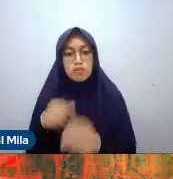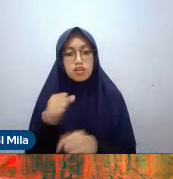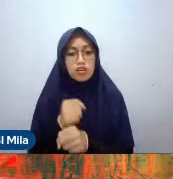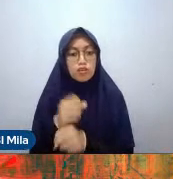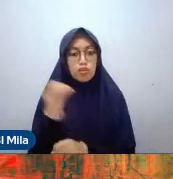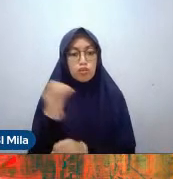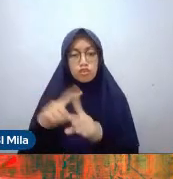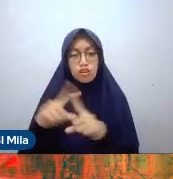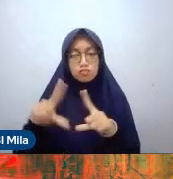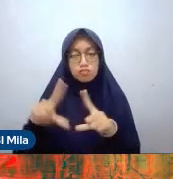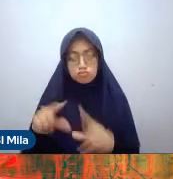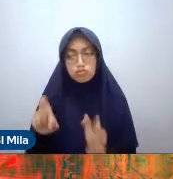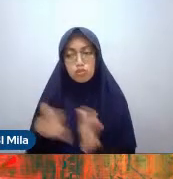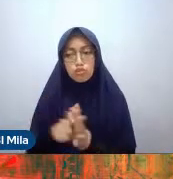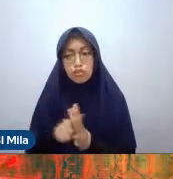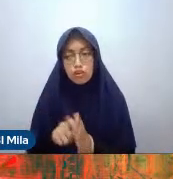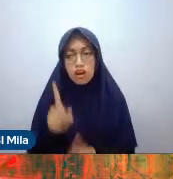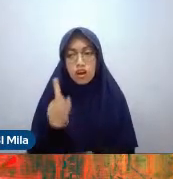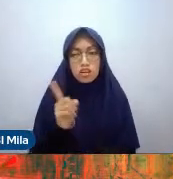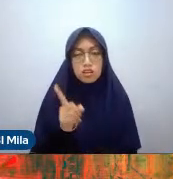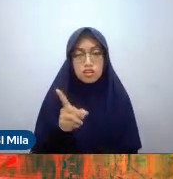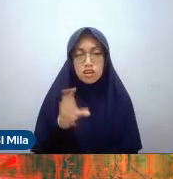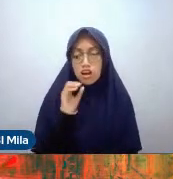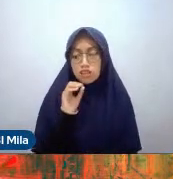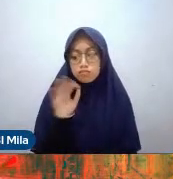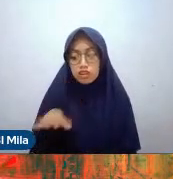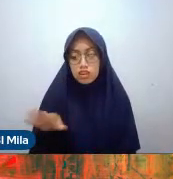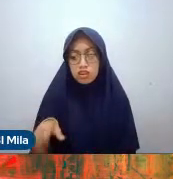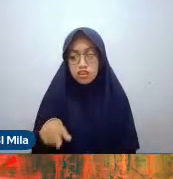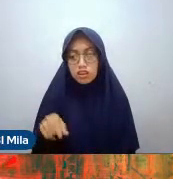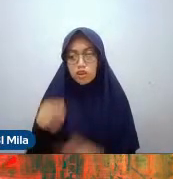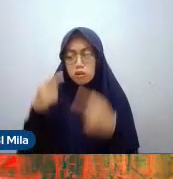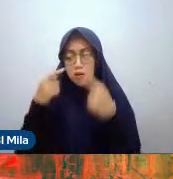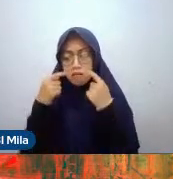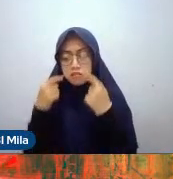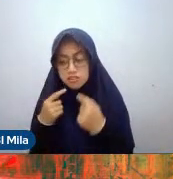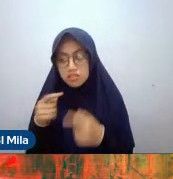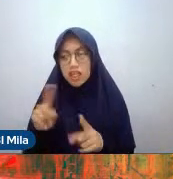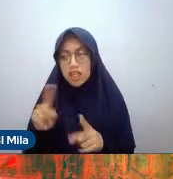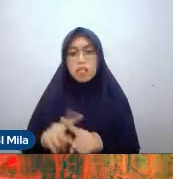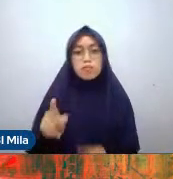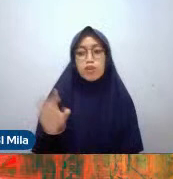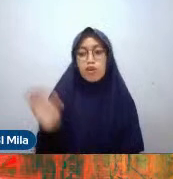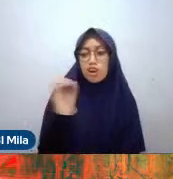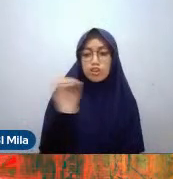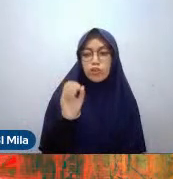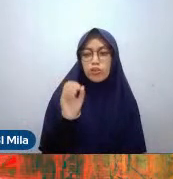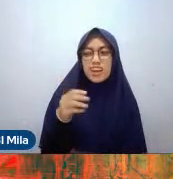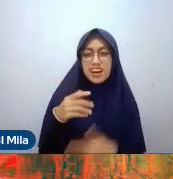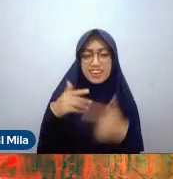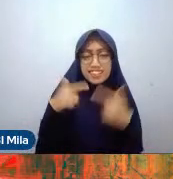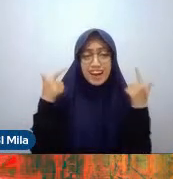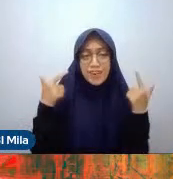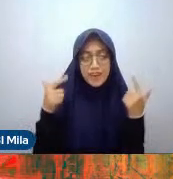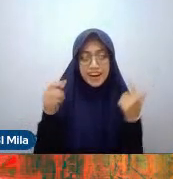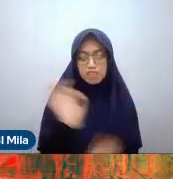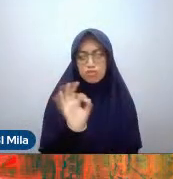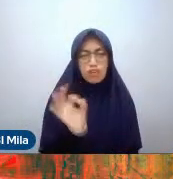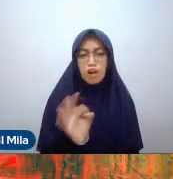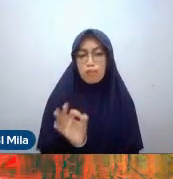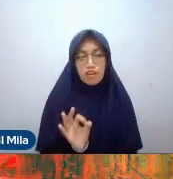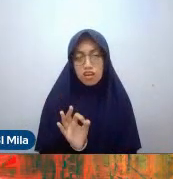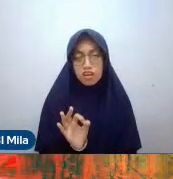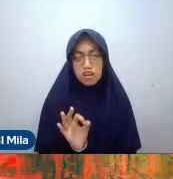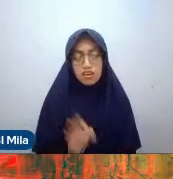tuh ada ketika anaknya nangis lucu gitu kan ekspresinya, ini malah diketawain gitu ya sama orang tuanya. Nah itu sebaiknya kita hindari. Nah